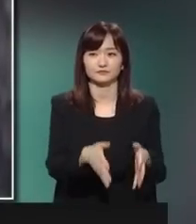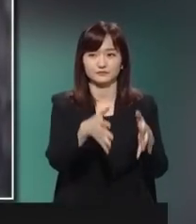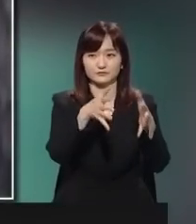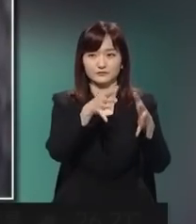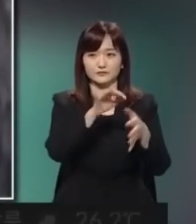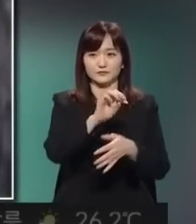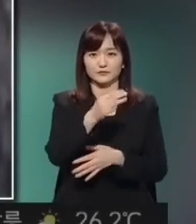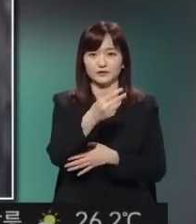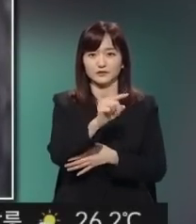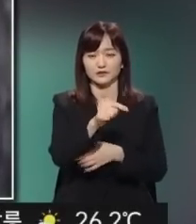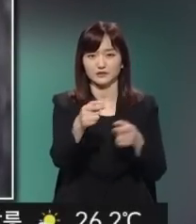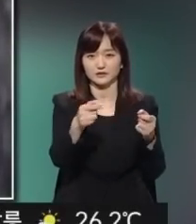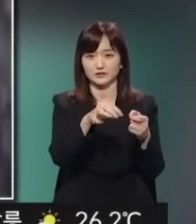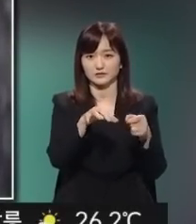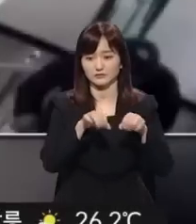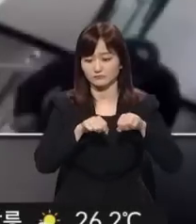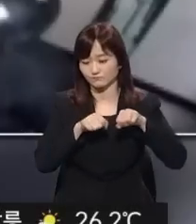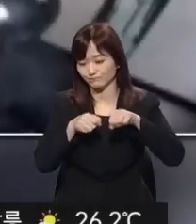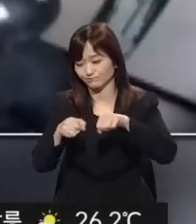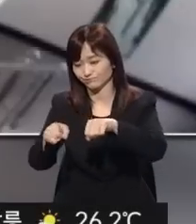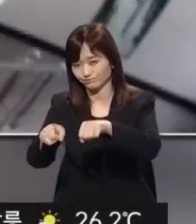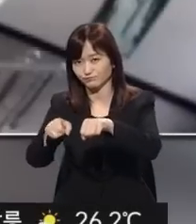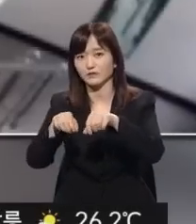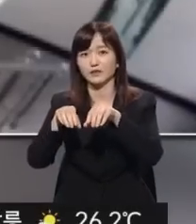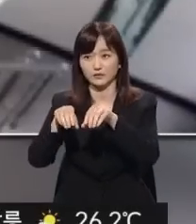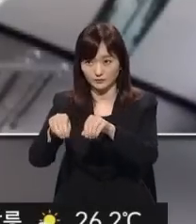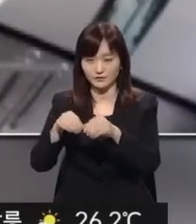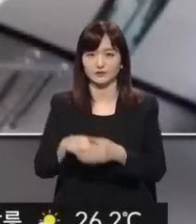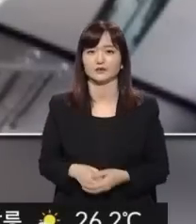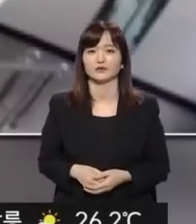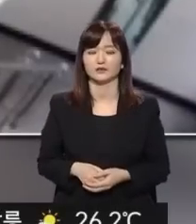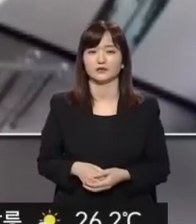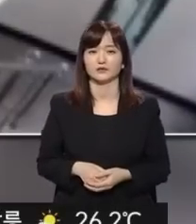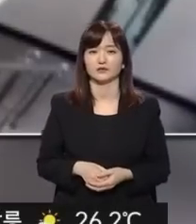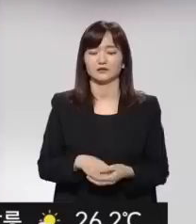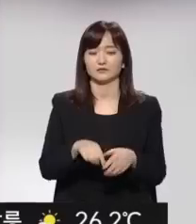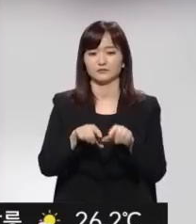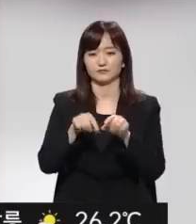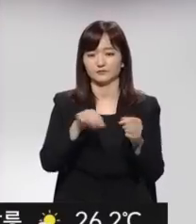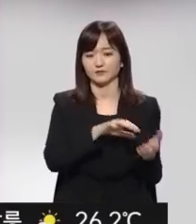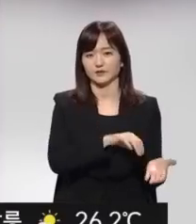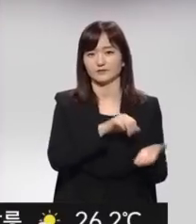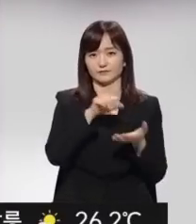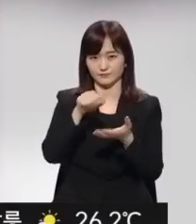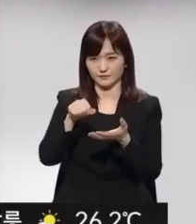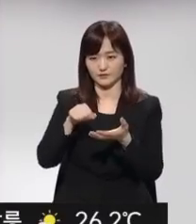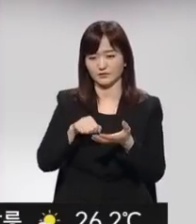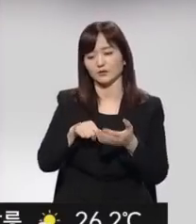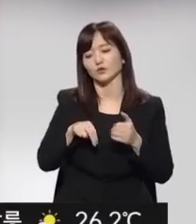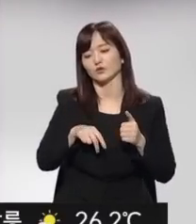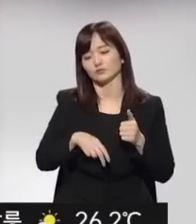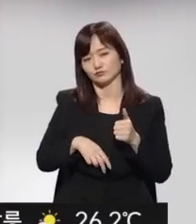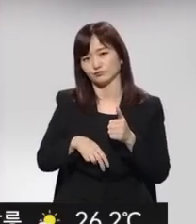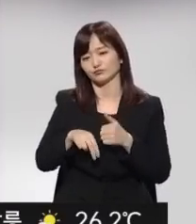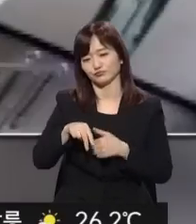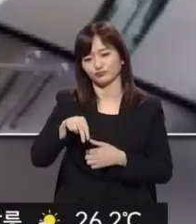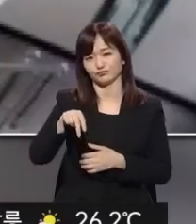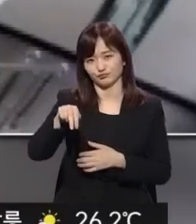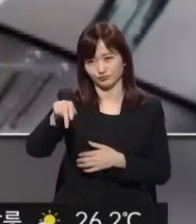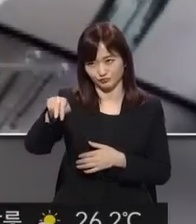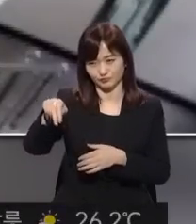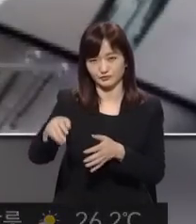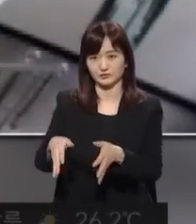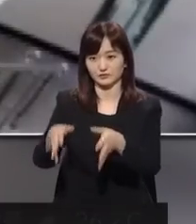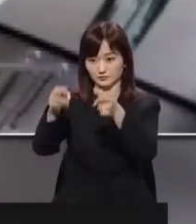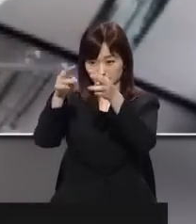빌라 앞에 딱 멈추는 오토바이 자 배달 음식을 들고 계단을 성큼성큼 자 3층의 음식을 두고 잘